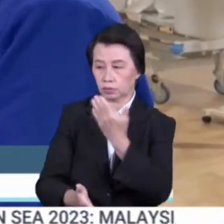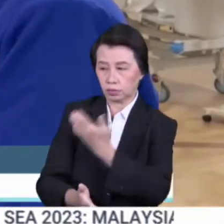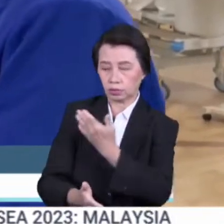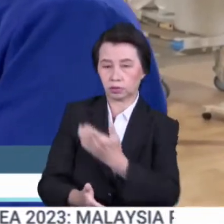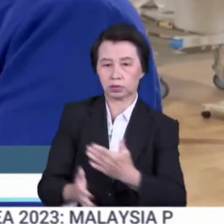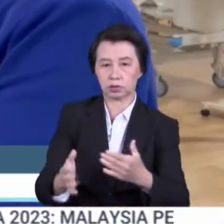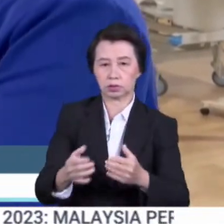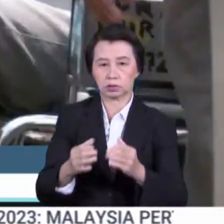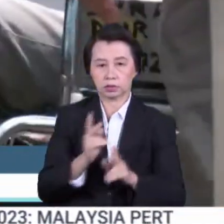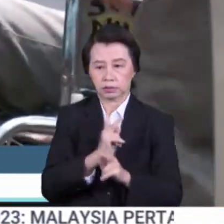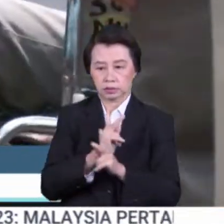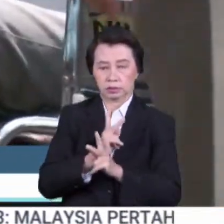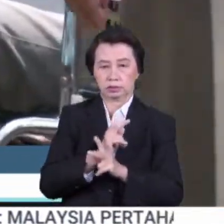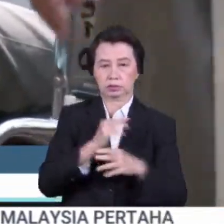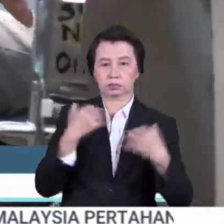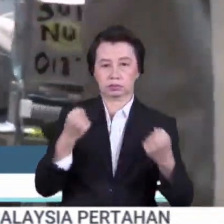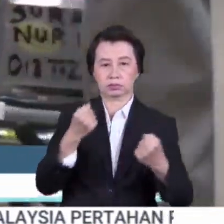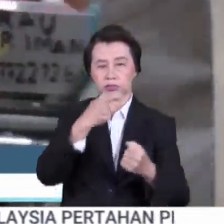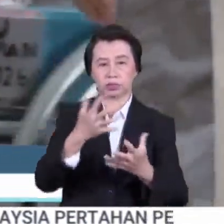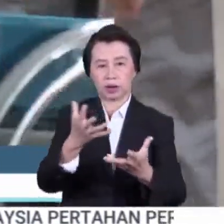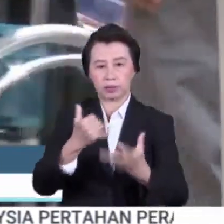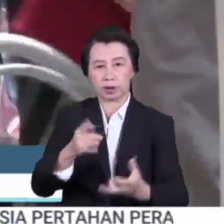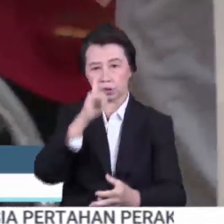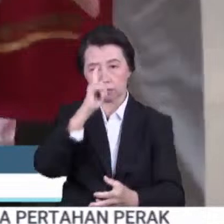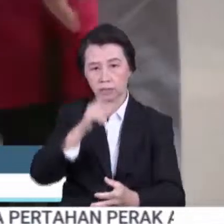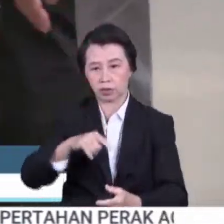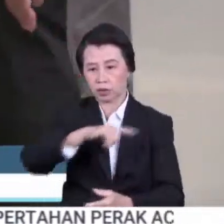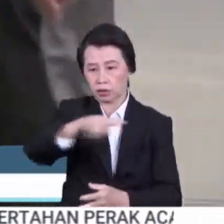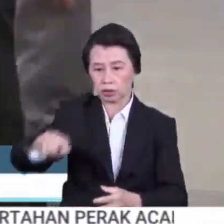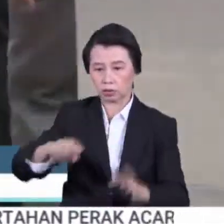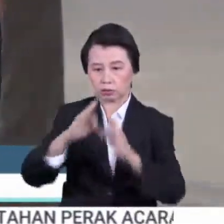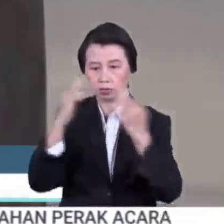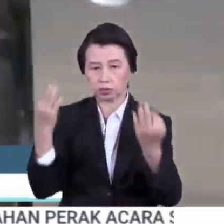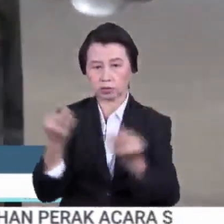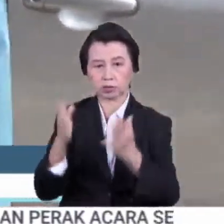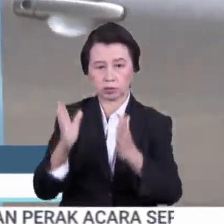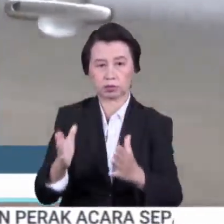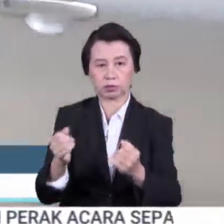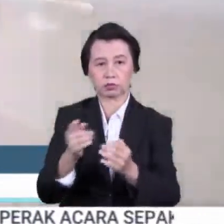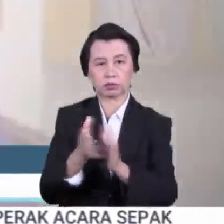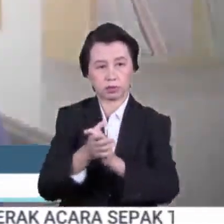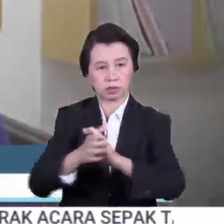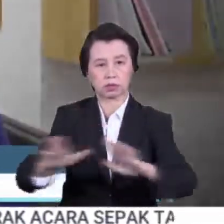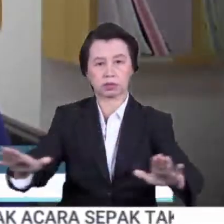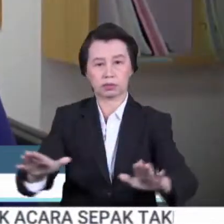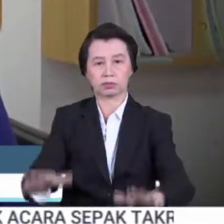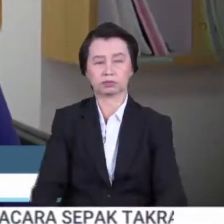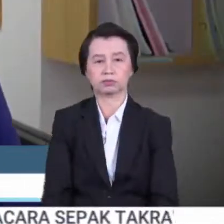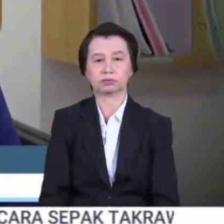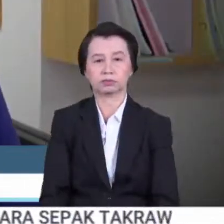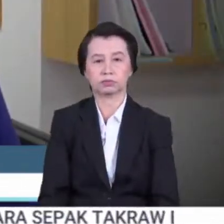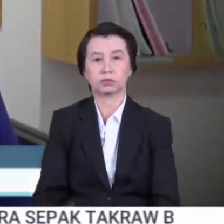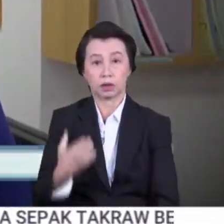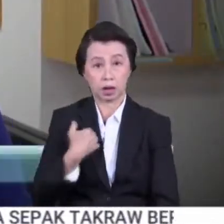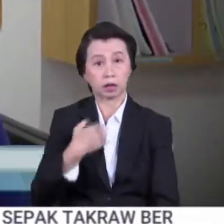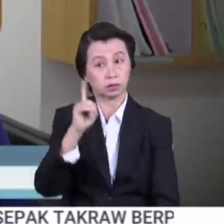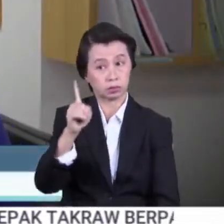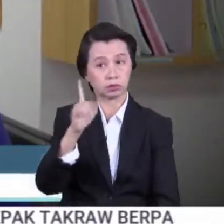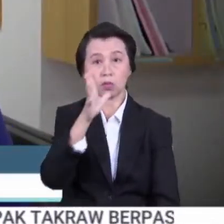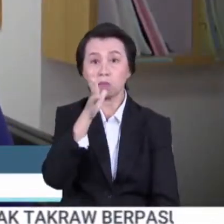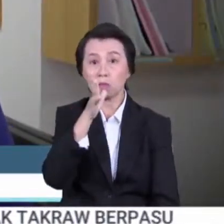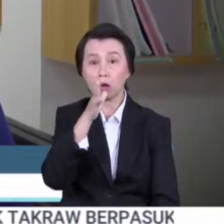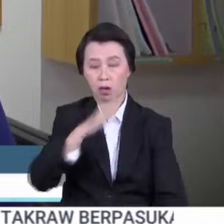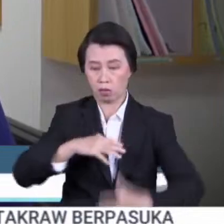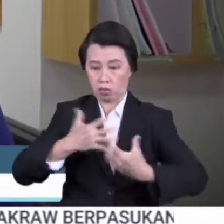mengabaikan kesihatan diri kerana mahu memastikan warga Pasir Gudang selamat. Ada satu ibu mengandung